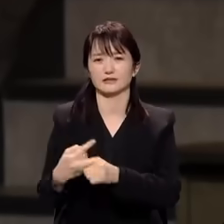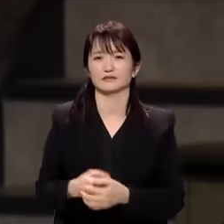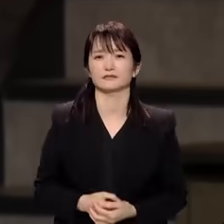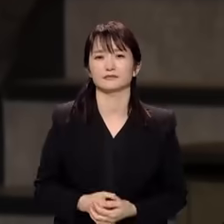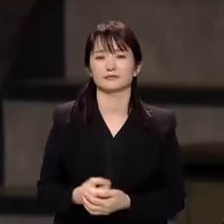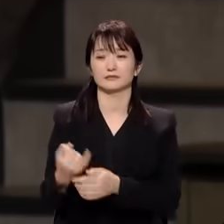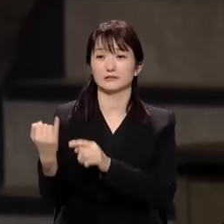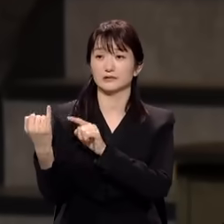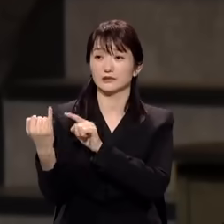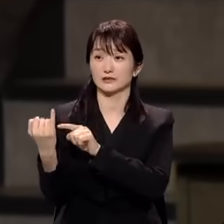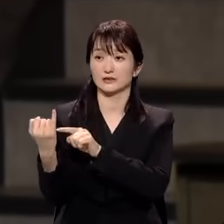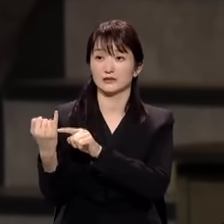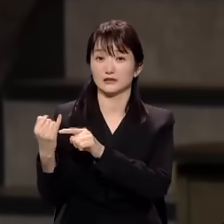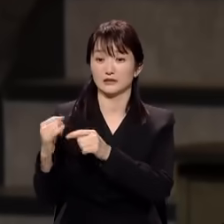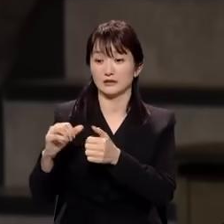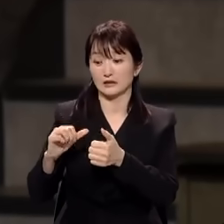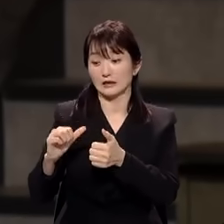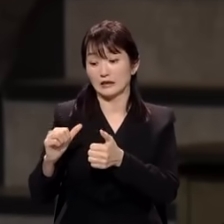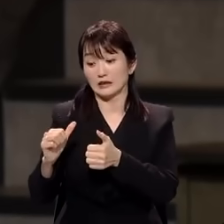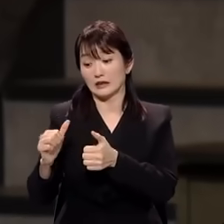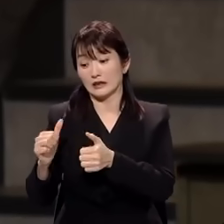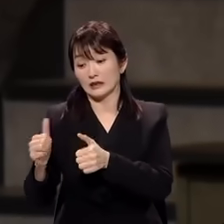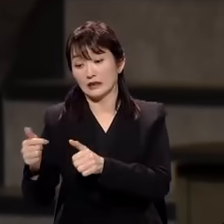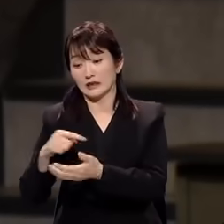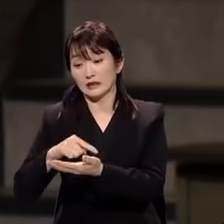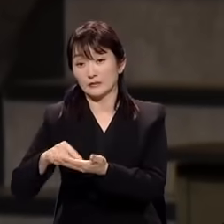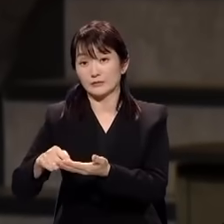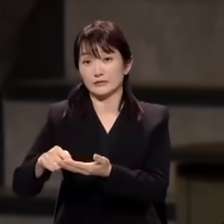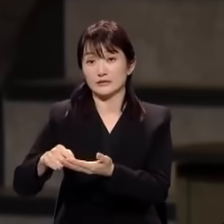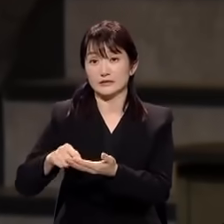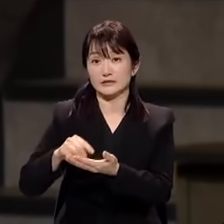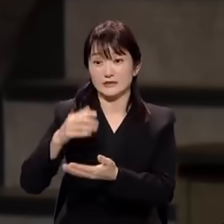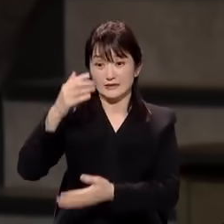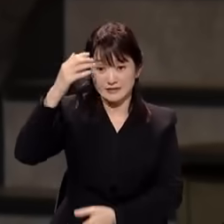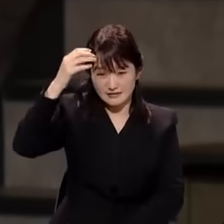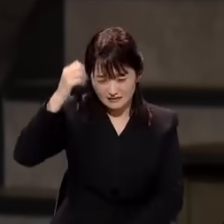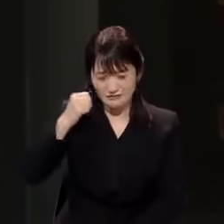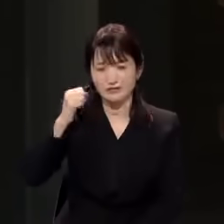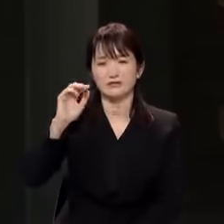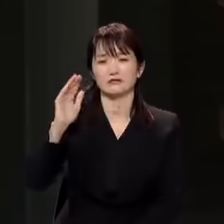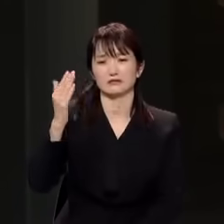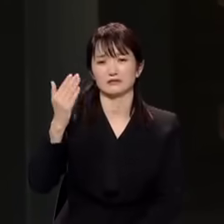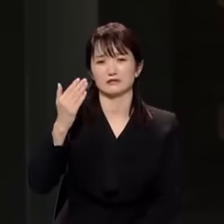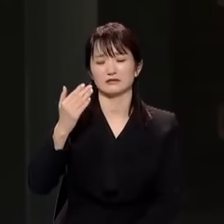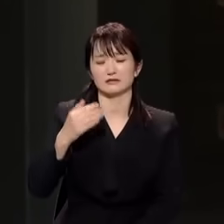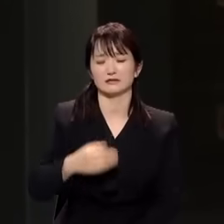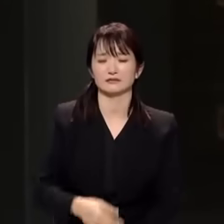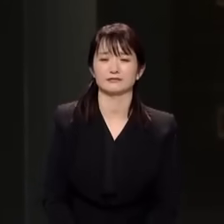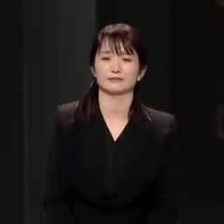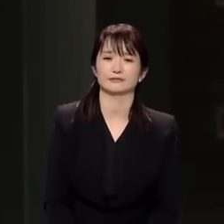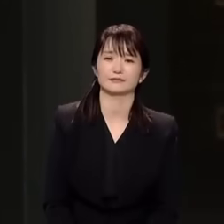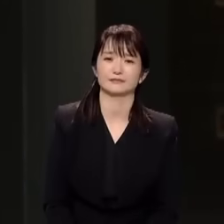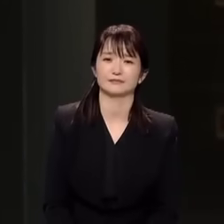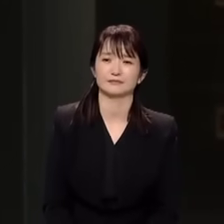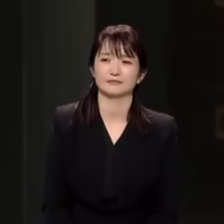같은 경우는 아마 이 세상을 떨 때까지 저 피해 사실에 대해서 잊지 못할 겁니다. 자, 백 변호사님. 네.